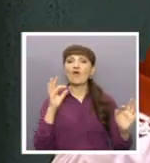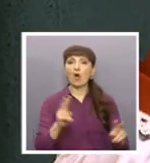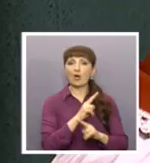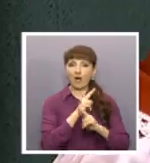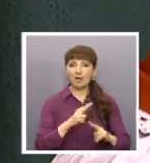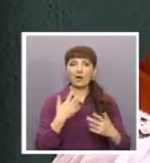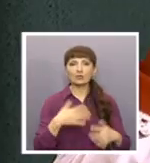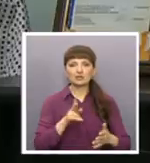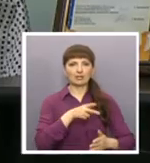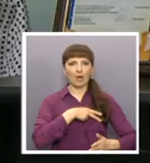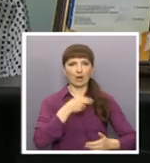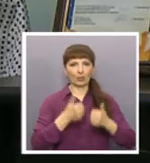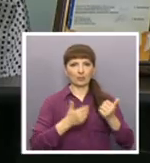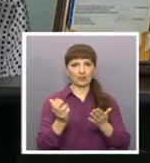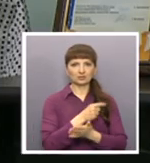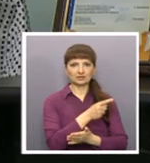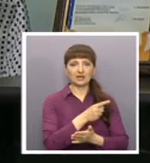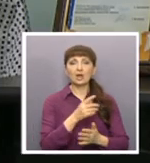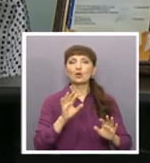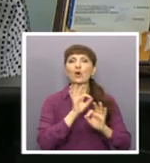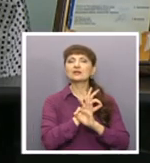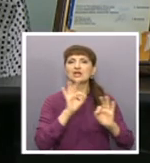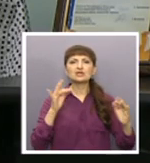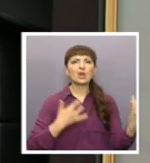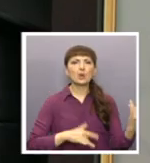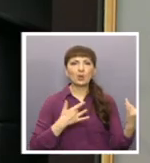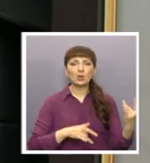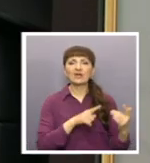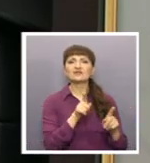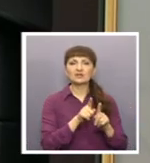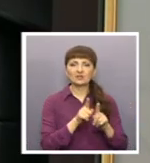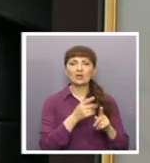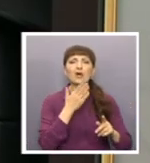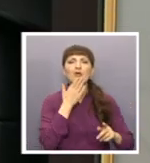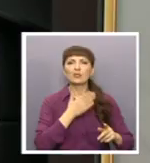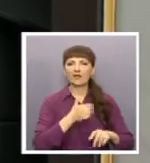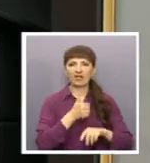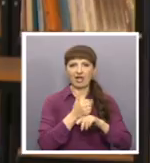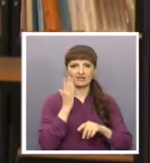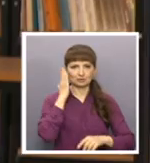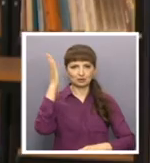успел стать лауреатом конкурсов. Однако виртуозное исполнение кюев остается его главной мечтой.